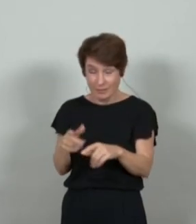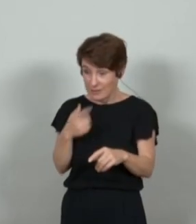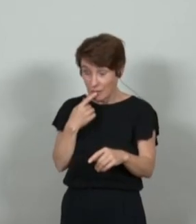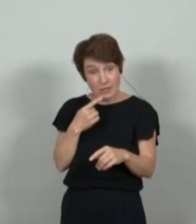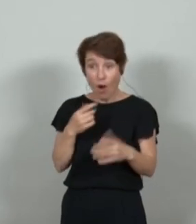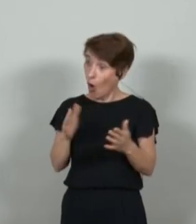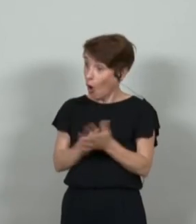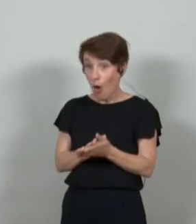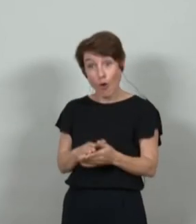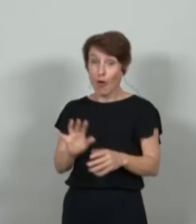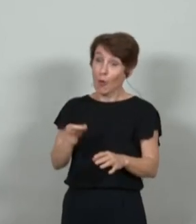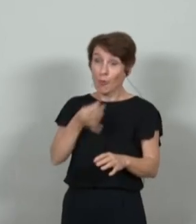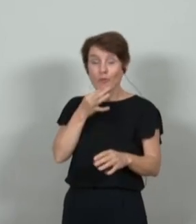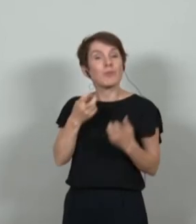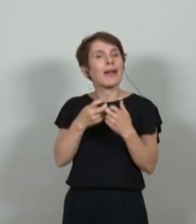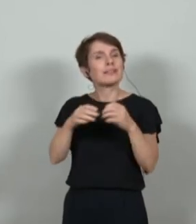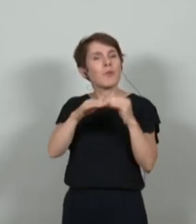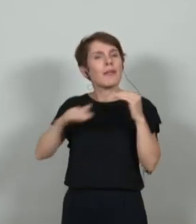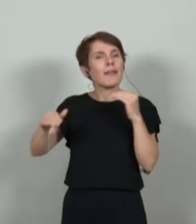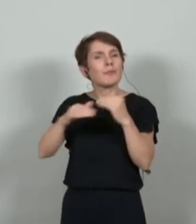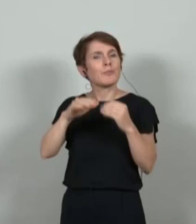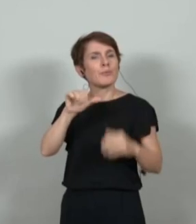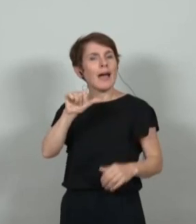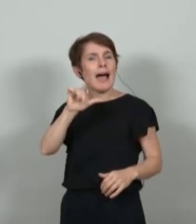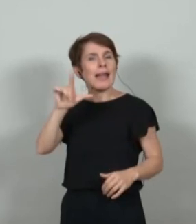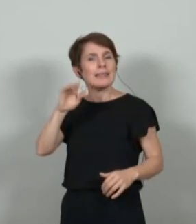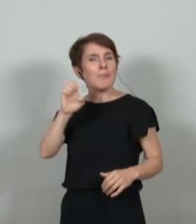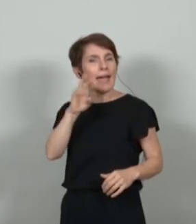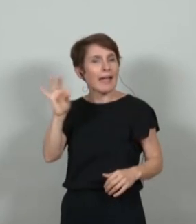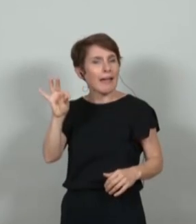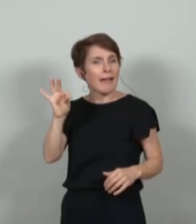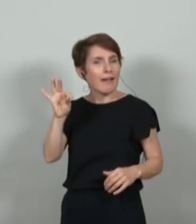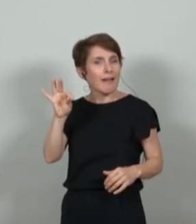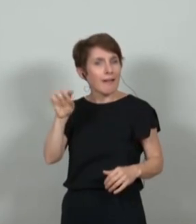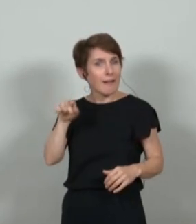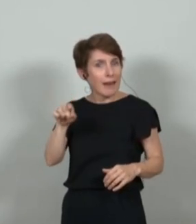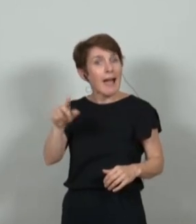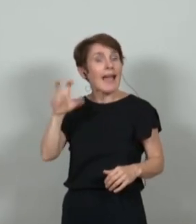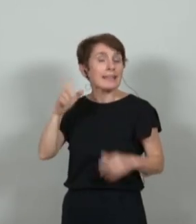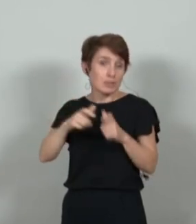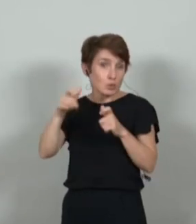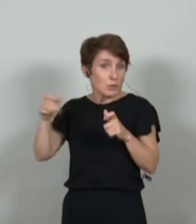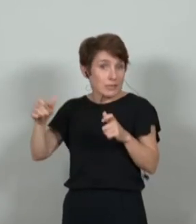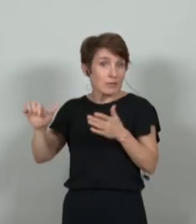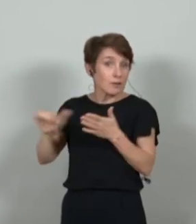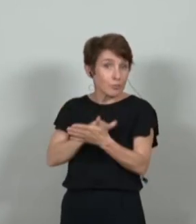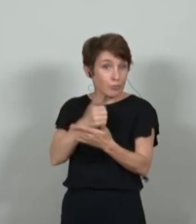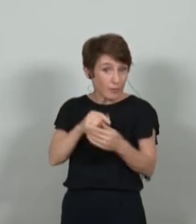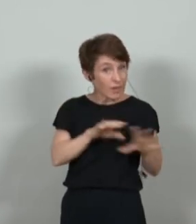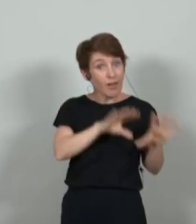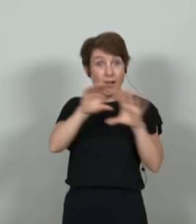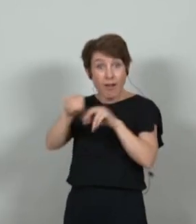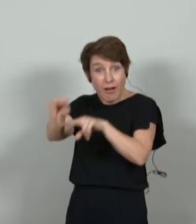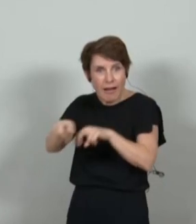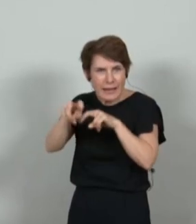de l'agriculture sur la friche Allibert enfin quiconque à deux trois notions d'agronomie ce n'est pas mon cas moi je suis plutôt néophyte à la matière j'avoue mais